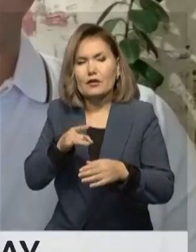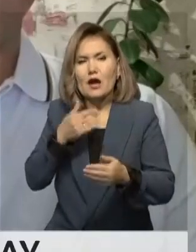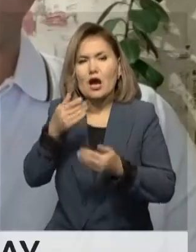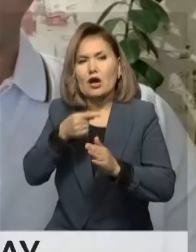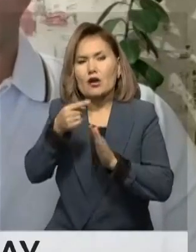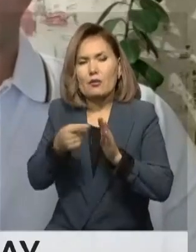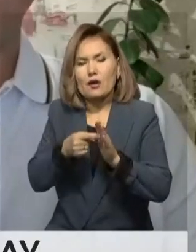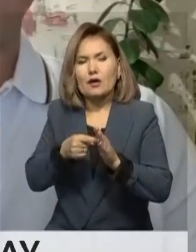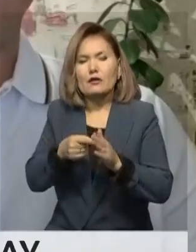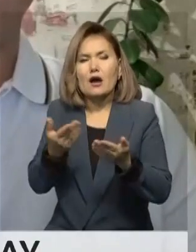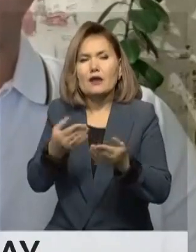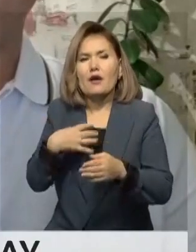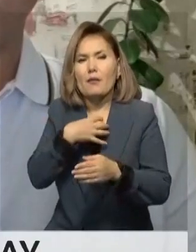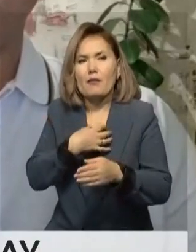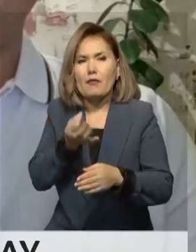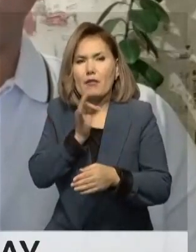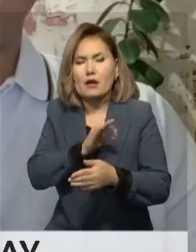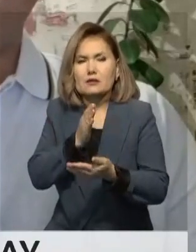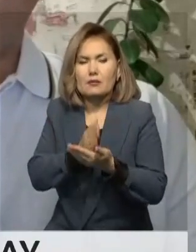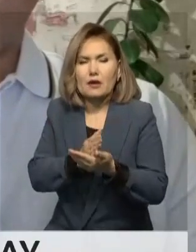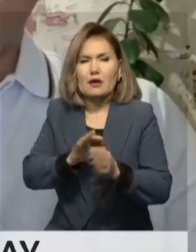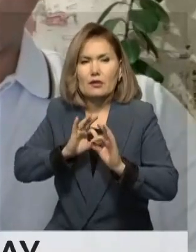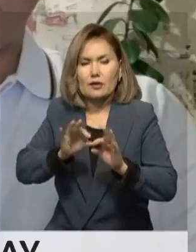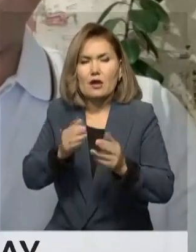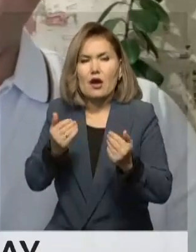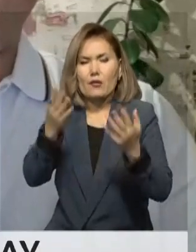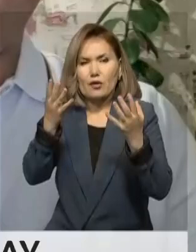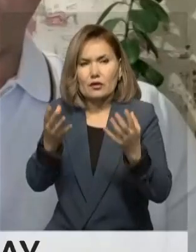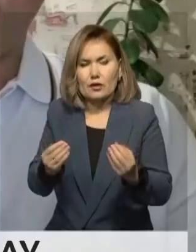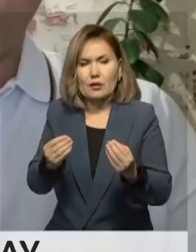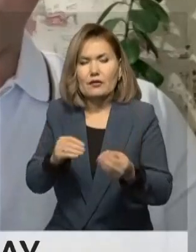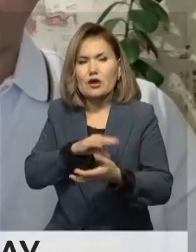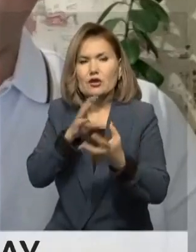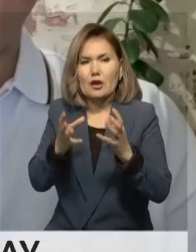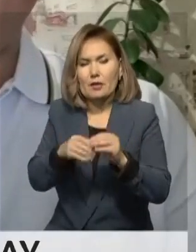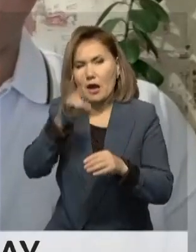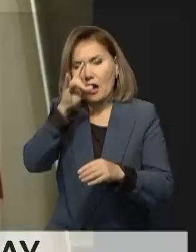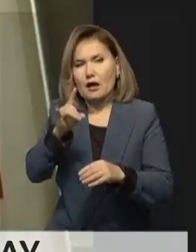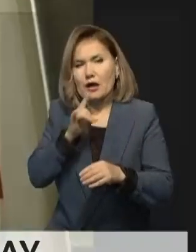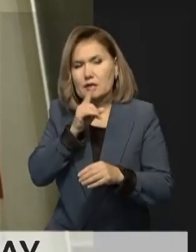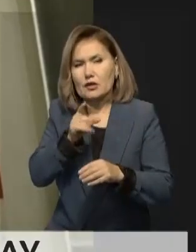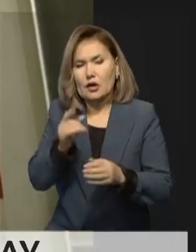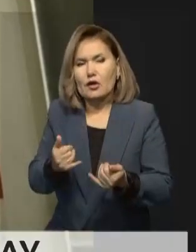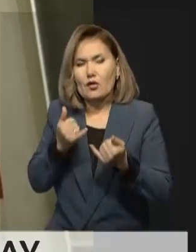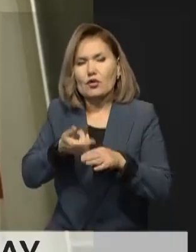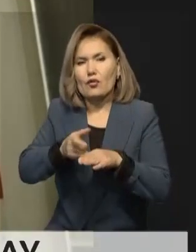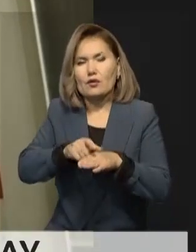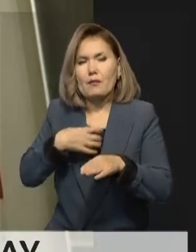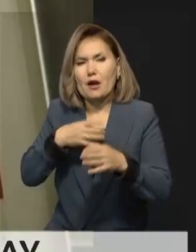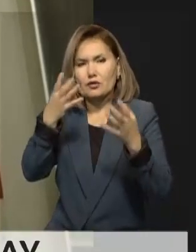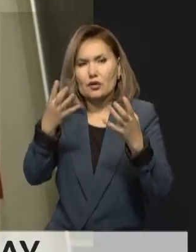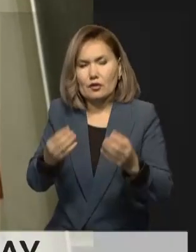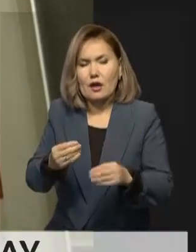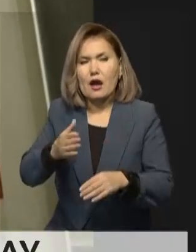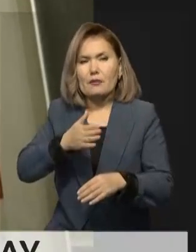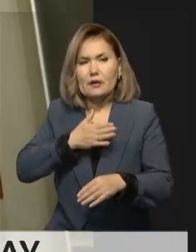үшін маңыздылығына тоқталсаңыз. Иә, бүгін жалпы қазақстандықтар үшін маңызды күн.